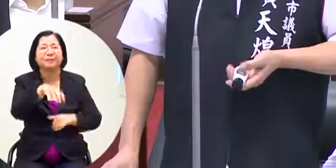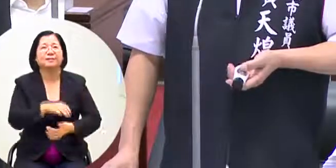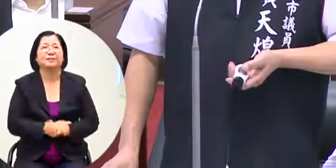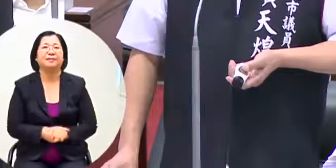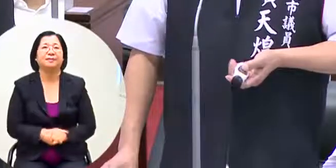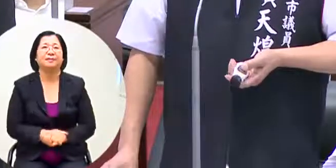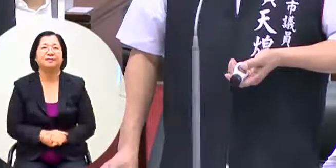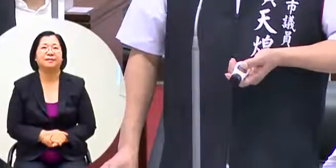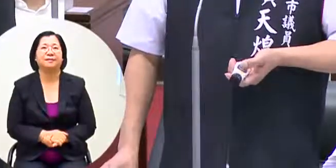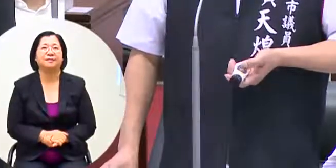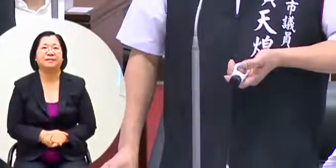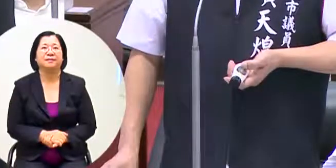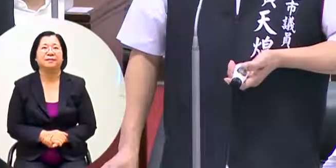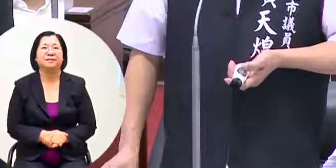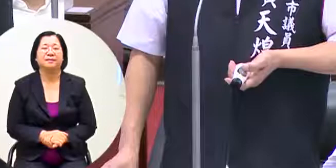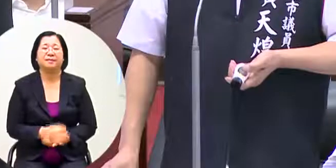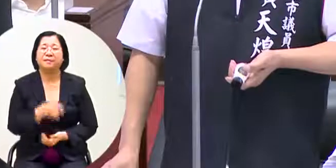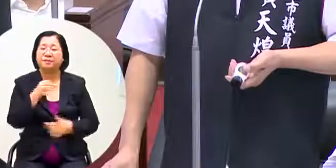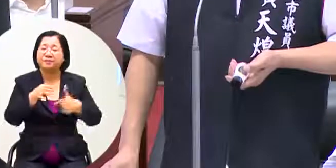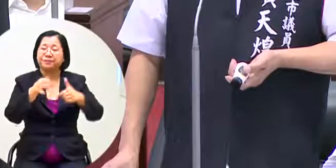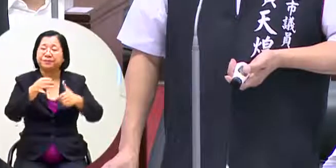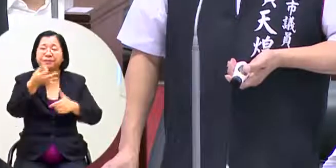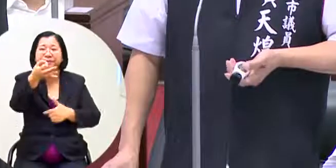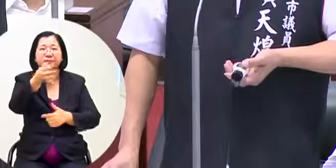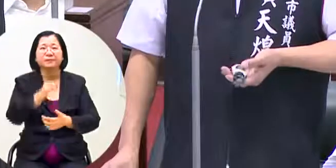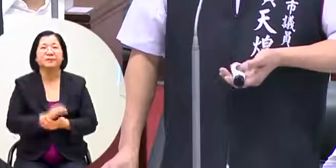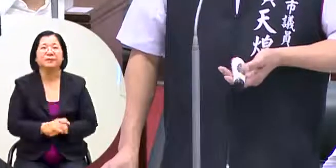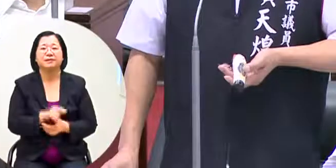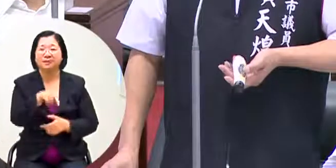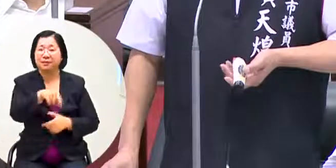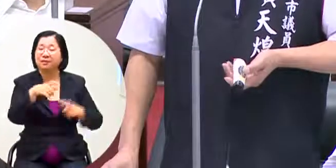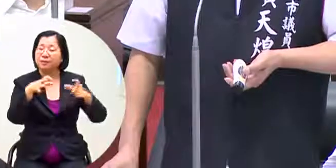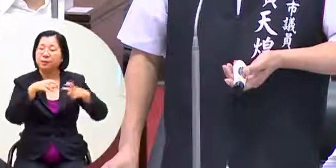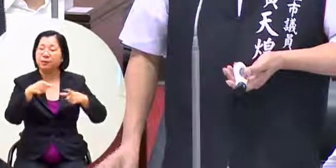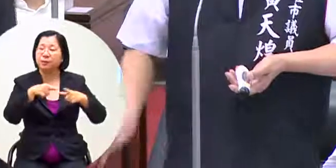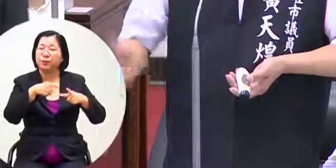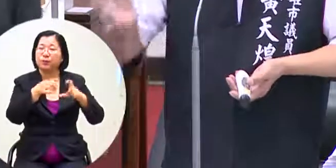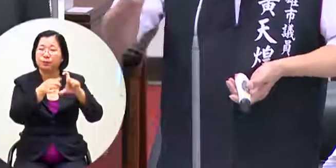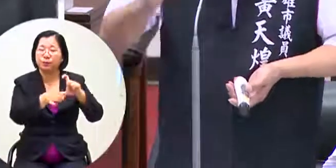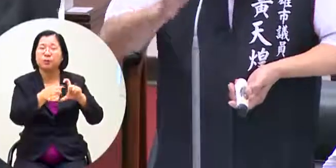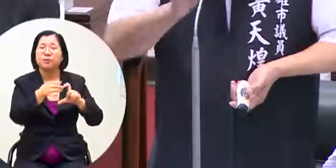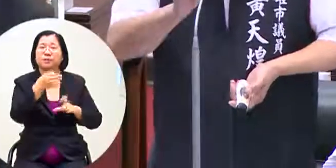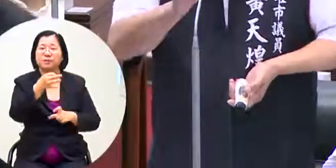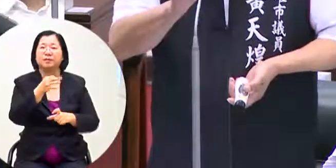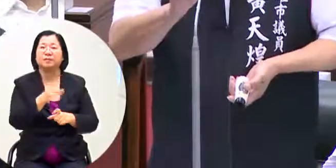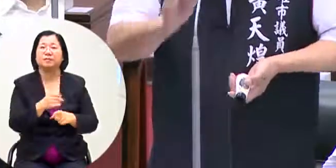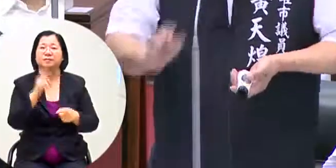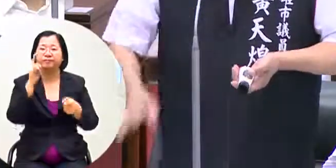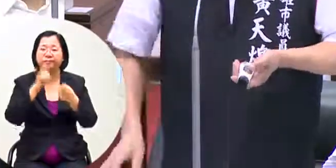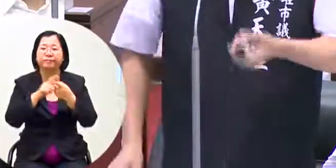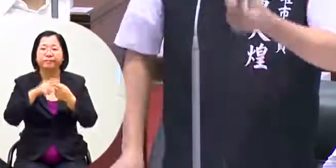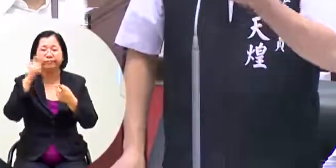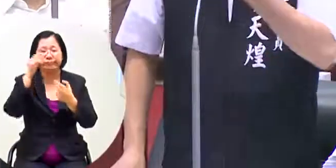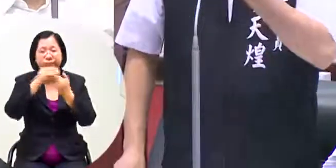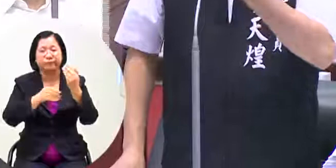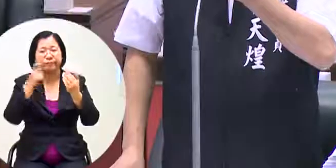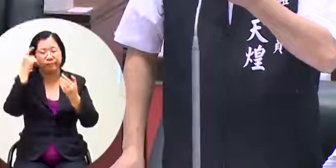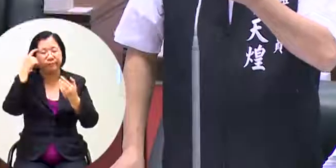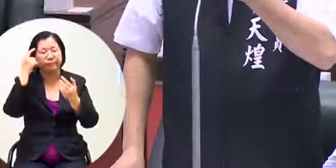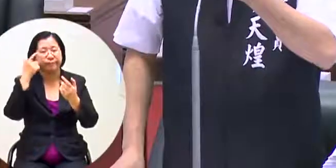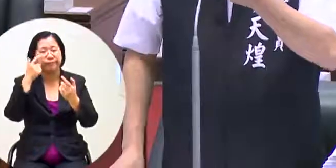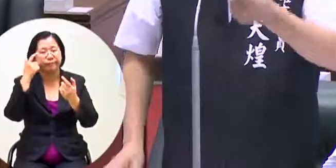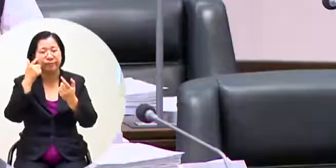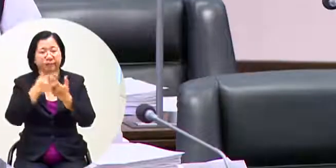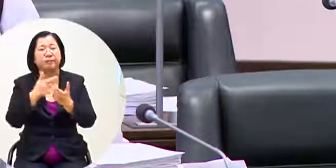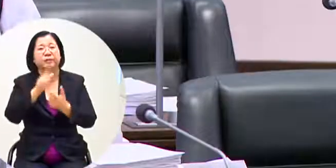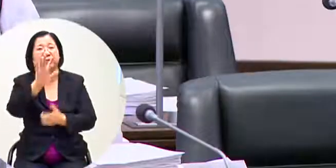来讲，我们这一个园区的价格其实都还算是合理的范围内。 好，来请坐。因为真侪厂商咧讲啦